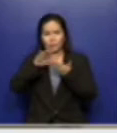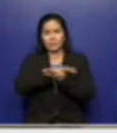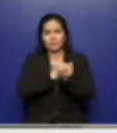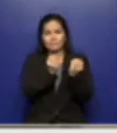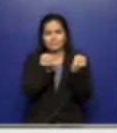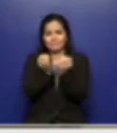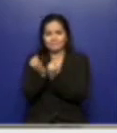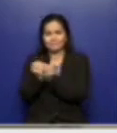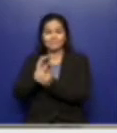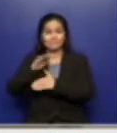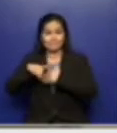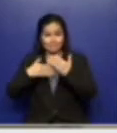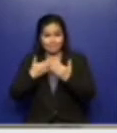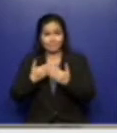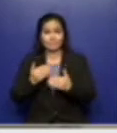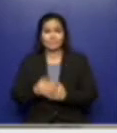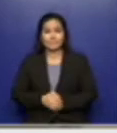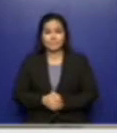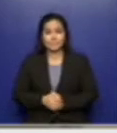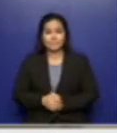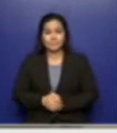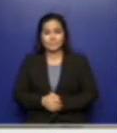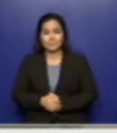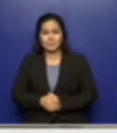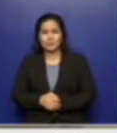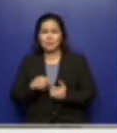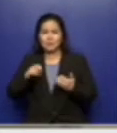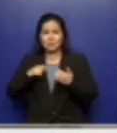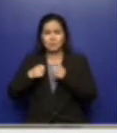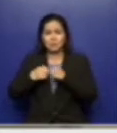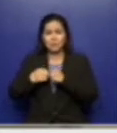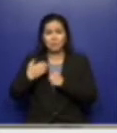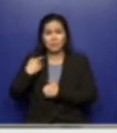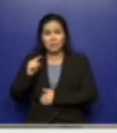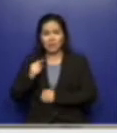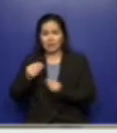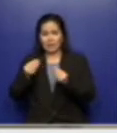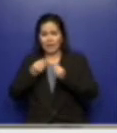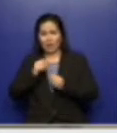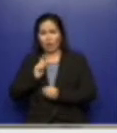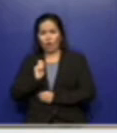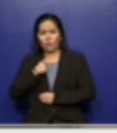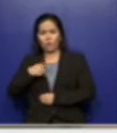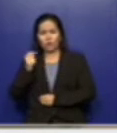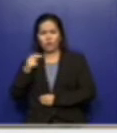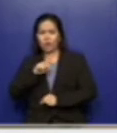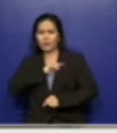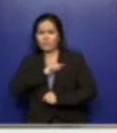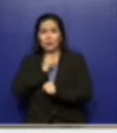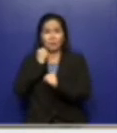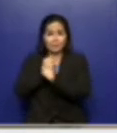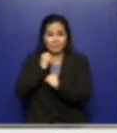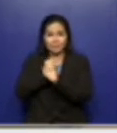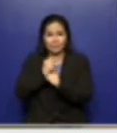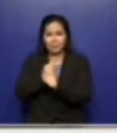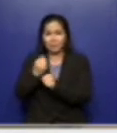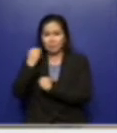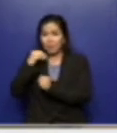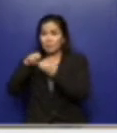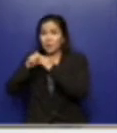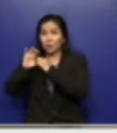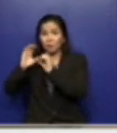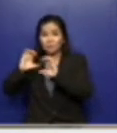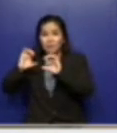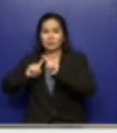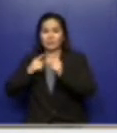นั้นสิ่งนี้แหละที่เกิดปัญหาเวลามีปัญหาอะไรก็ให้ท้องถิ่นไปดำเนินการแต่เวลาจัดงบประม